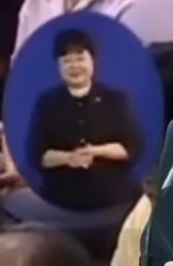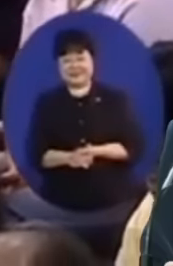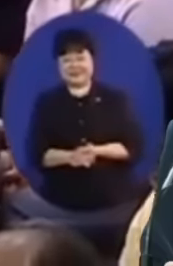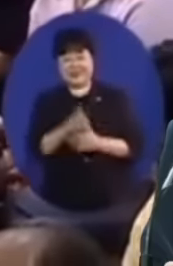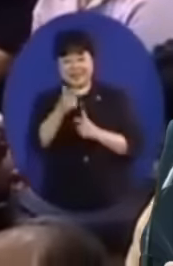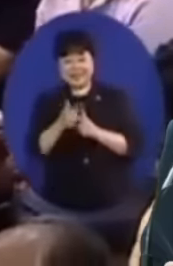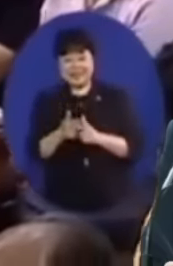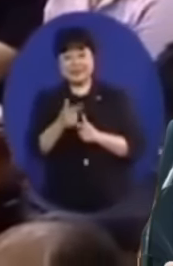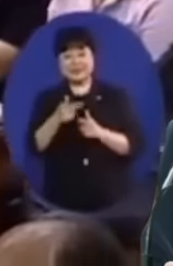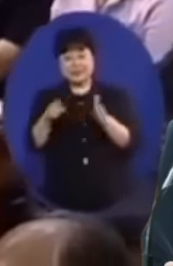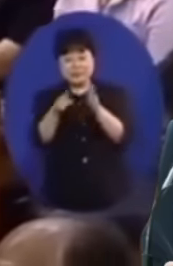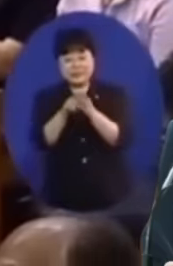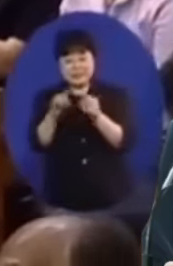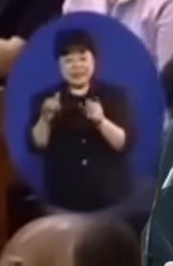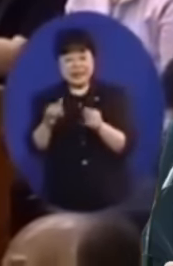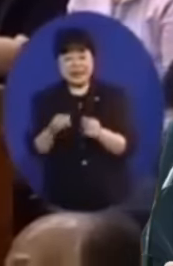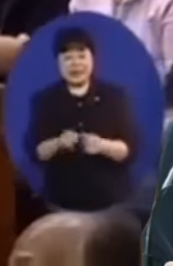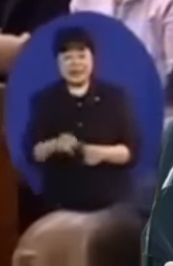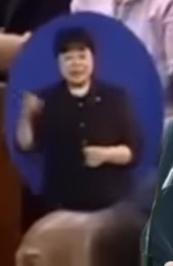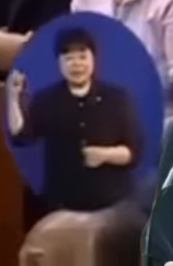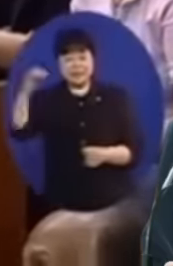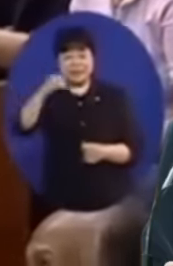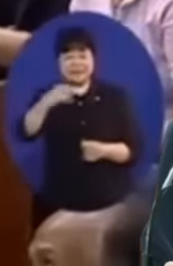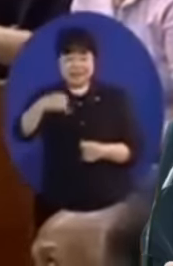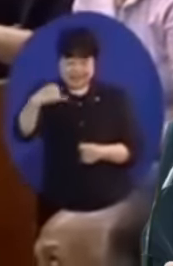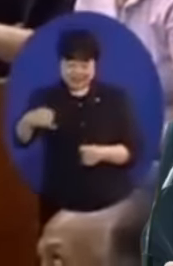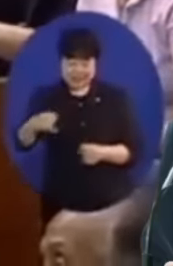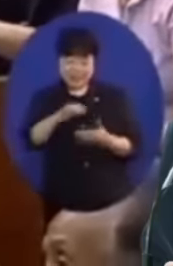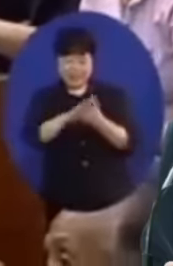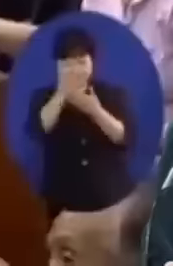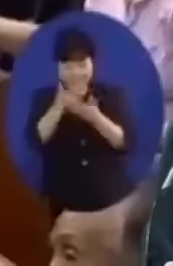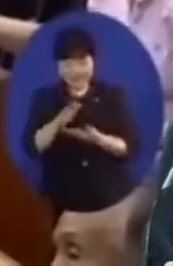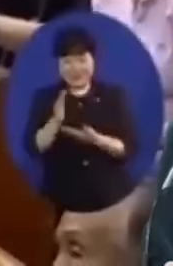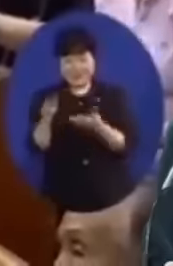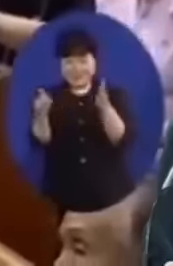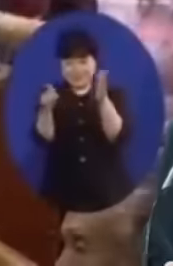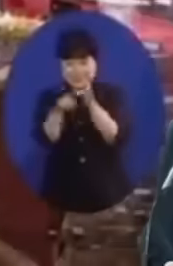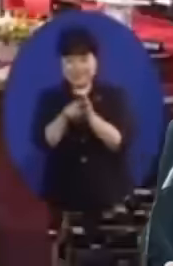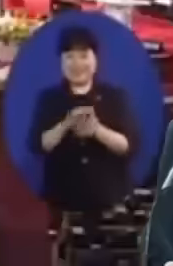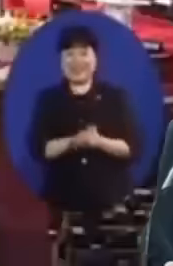우리 예수 믿는 사람들은 모두 다 빛의 자녀로서 이렇게 변화되어야 되는 것입니다.